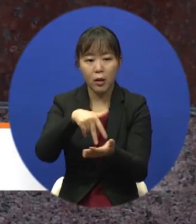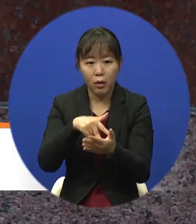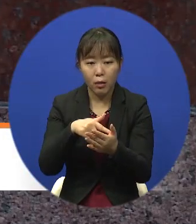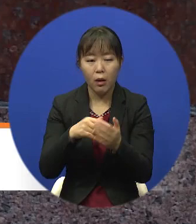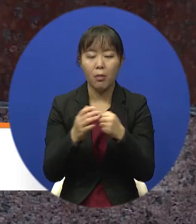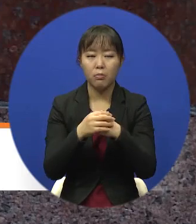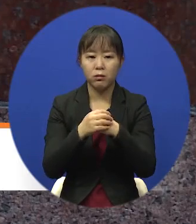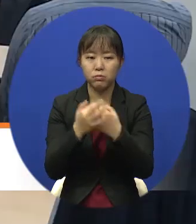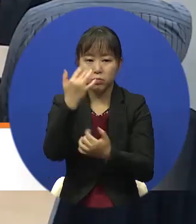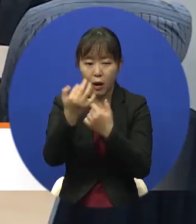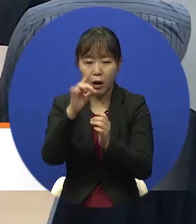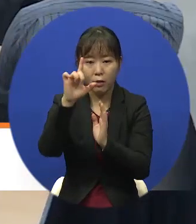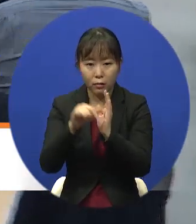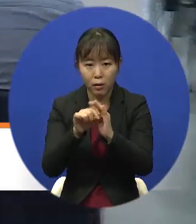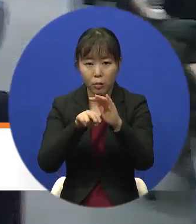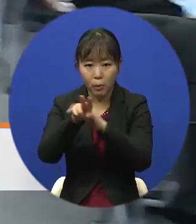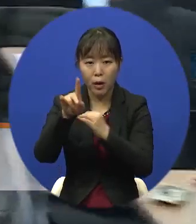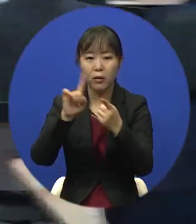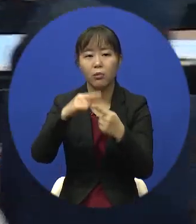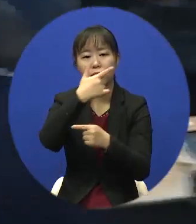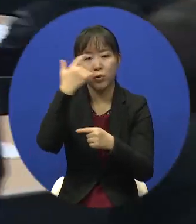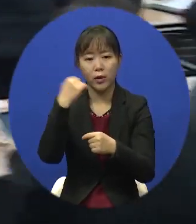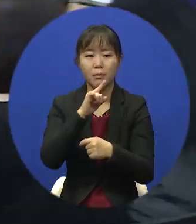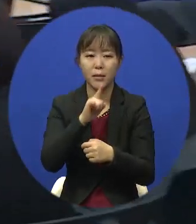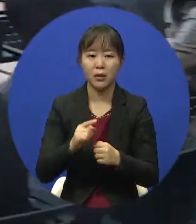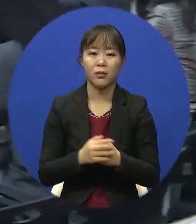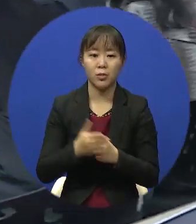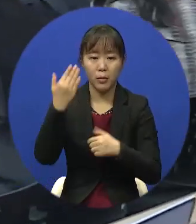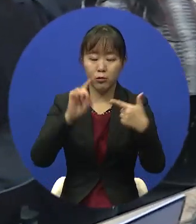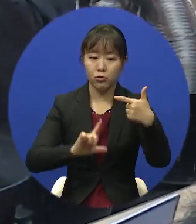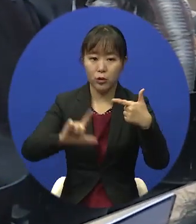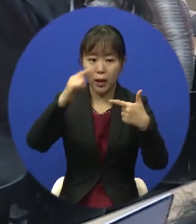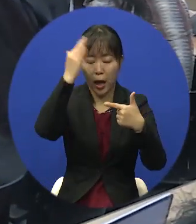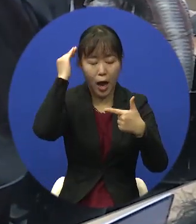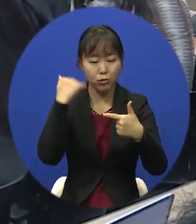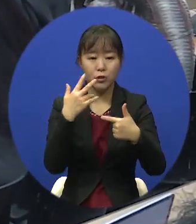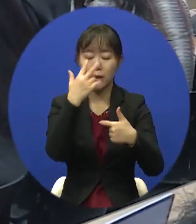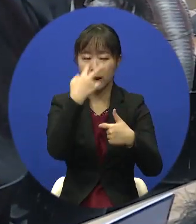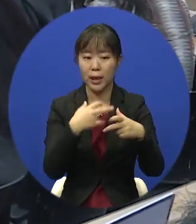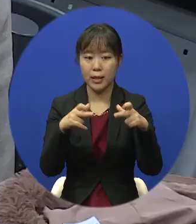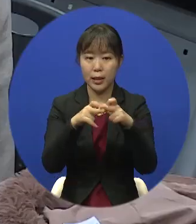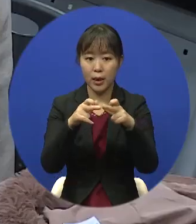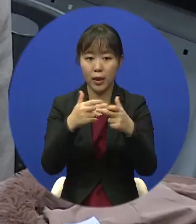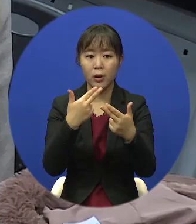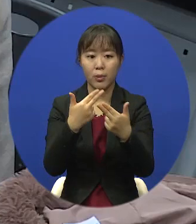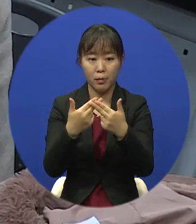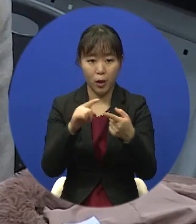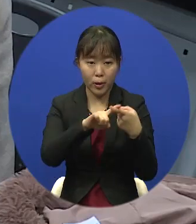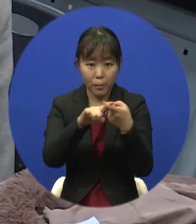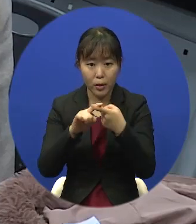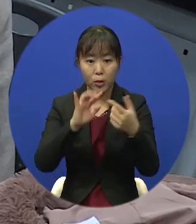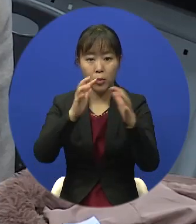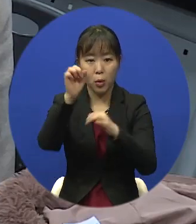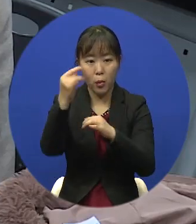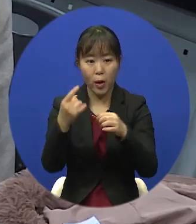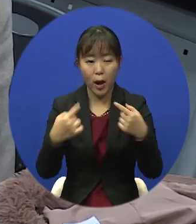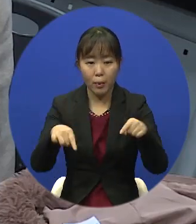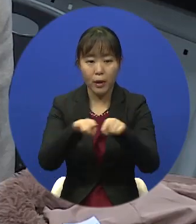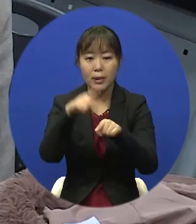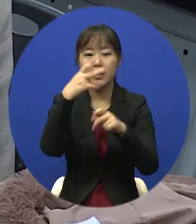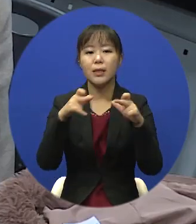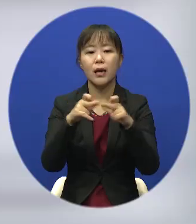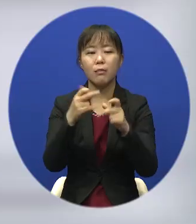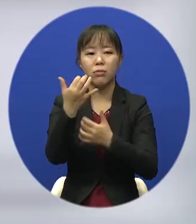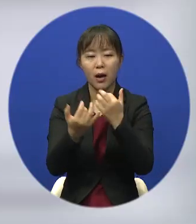대비 방안이 부족하다는 의견이 나왔습니다. 지난 6일 한국시각장애인연합회는 토론회를 열고 시각장애인이